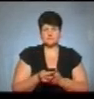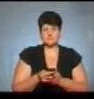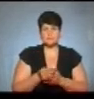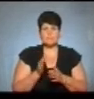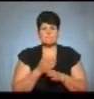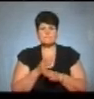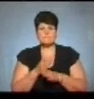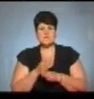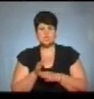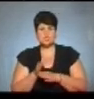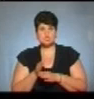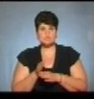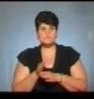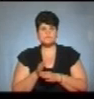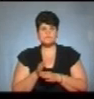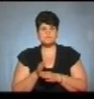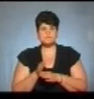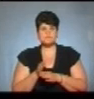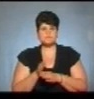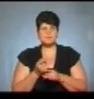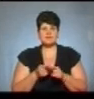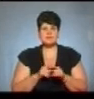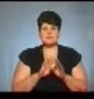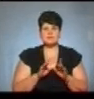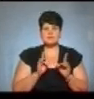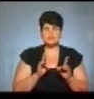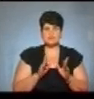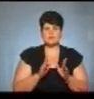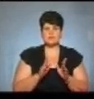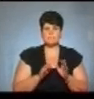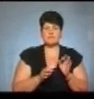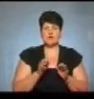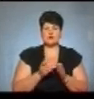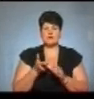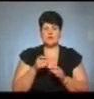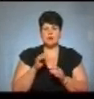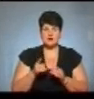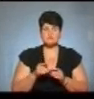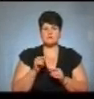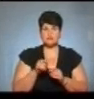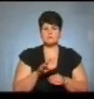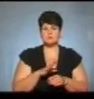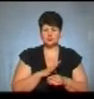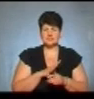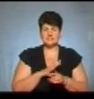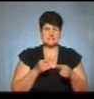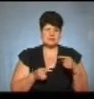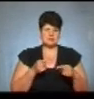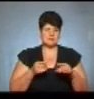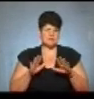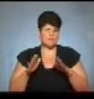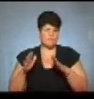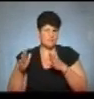між не тільки це, ну, скажімо, надавачі послуг природного газу, але разом з тим там були певні спірні моменти.